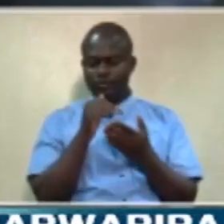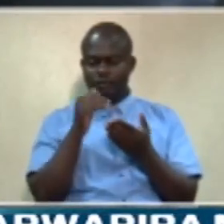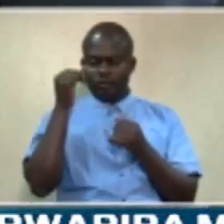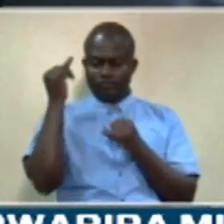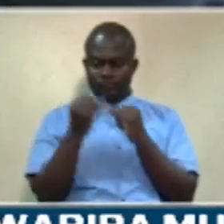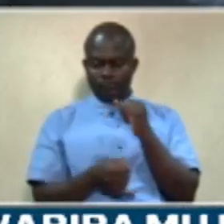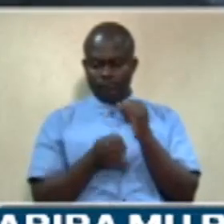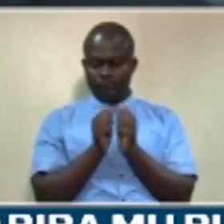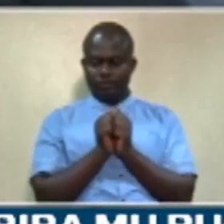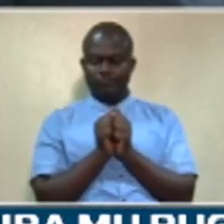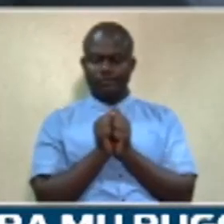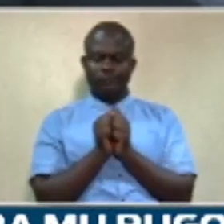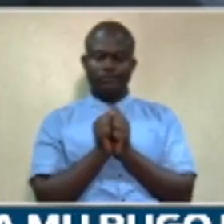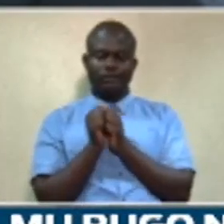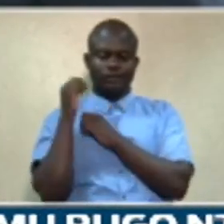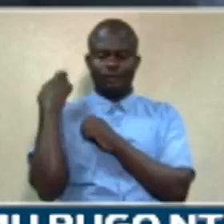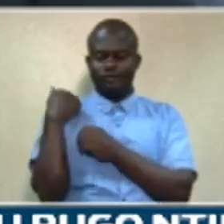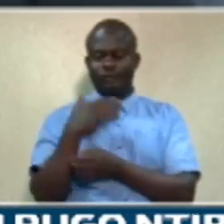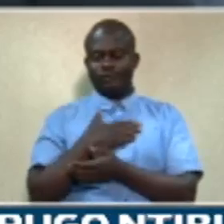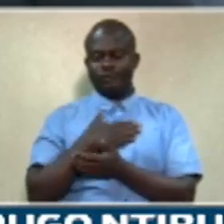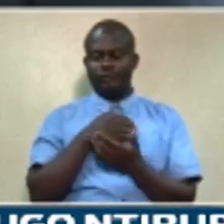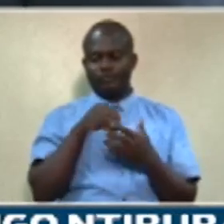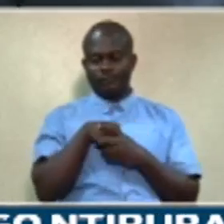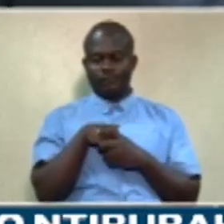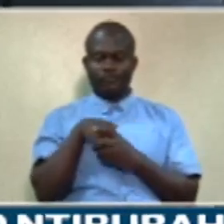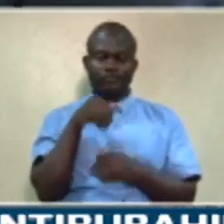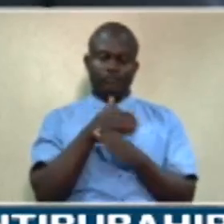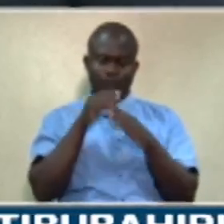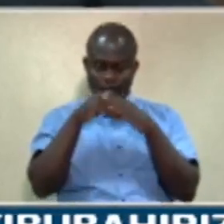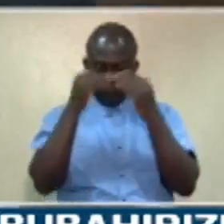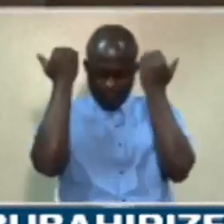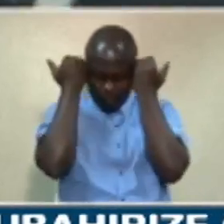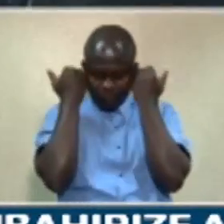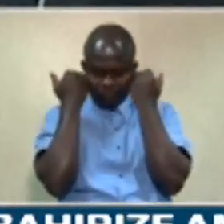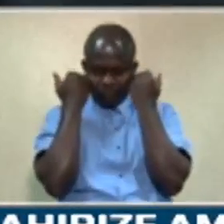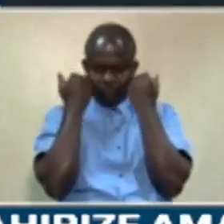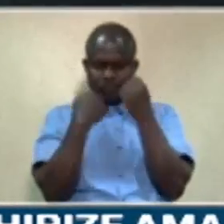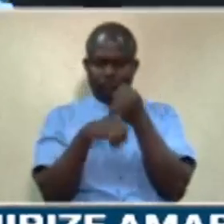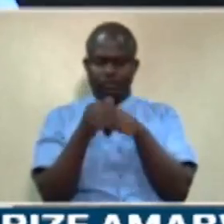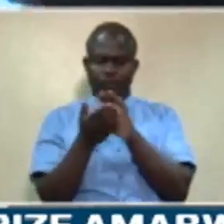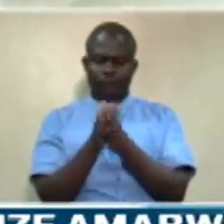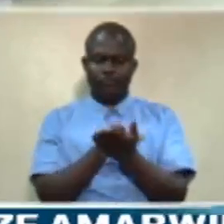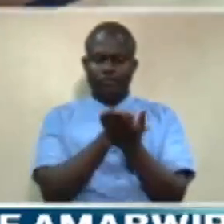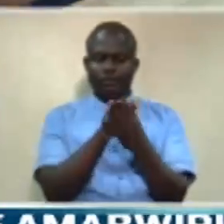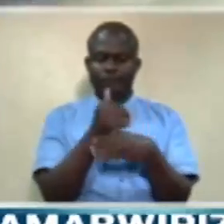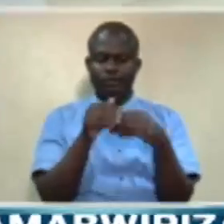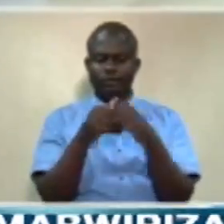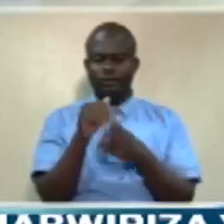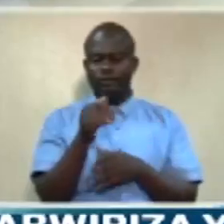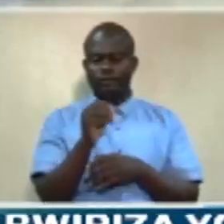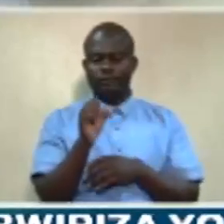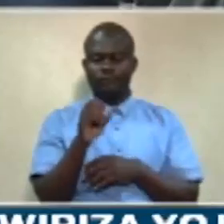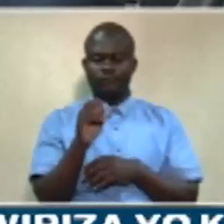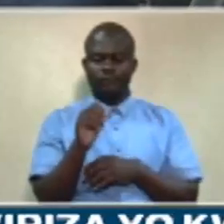nsoje ikivi cyanjye muri Minisiteri y'Ubutabera. Ariko mu muhango w'ihererekanyabubasha, Minisitiri ucyuye igihe Johnston